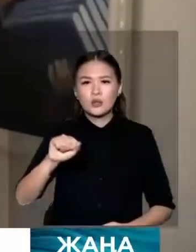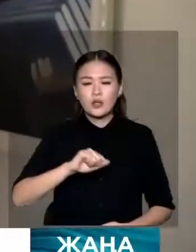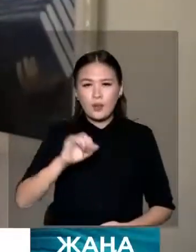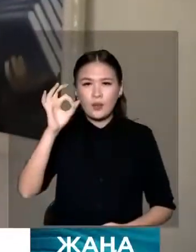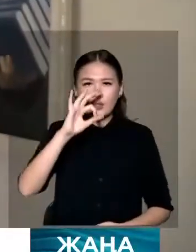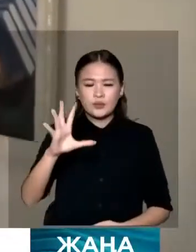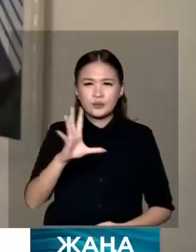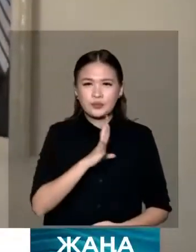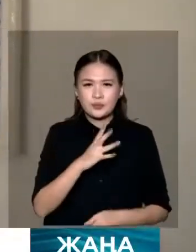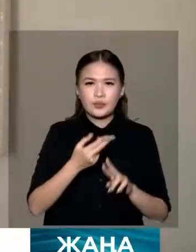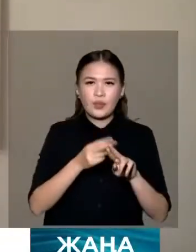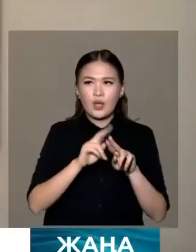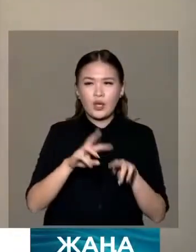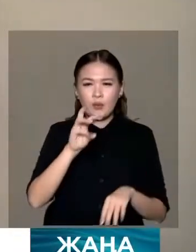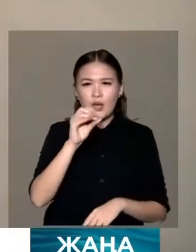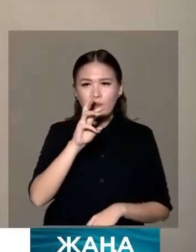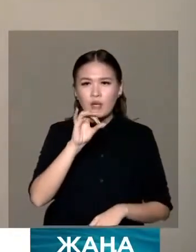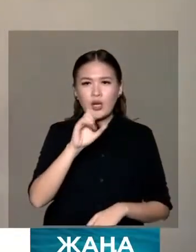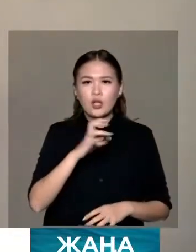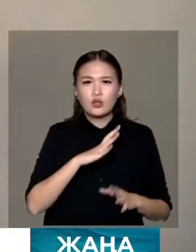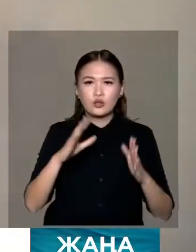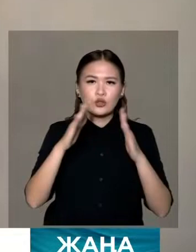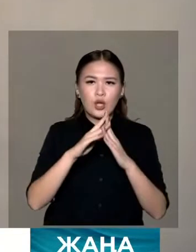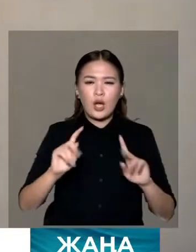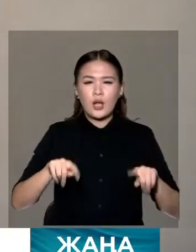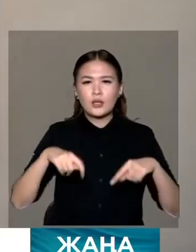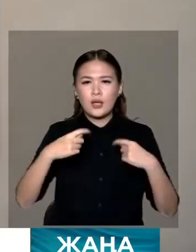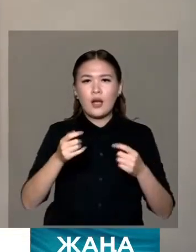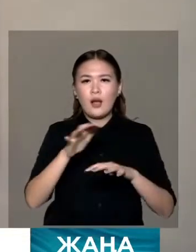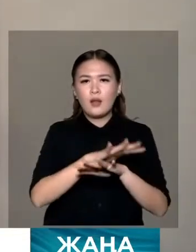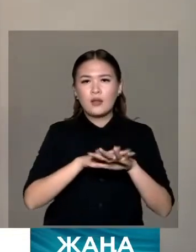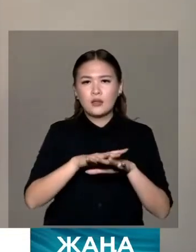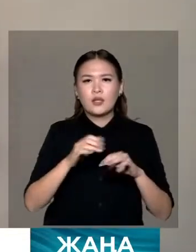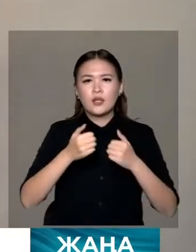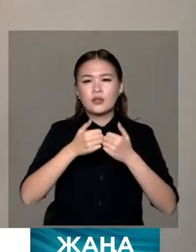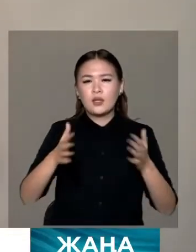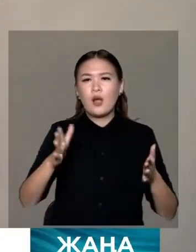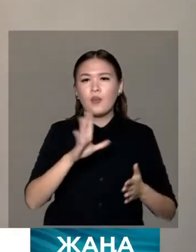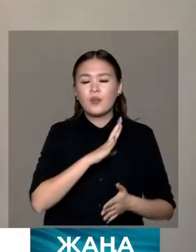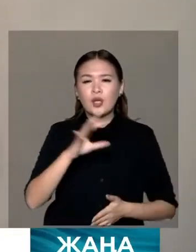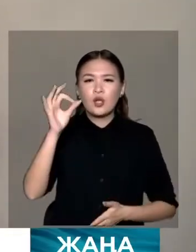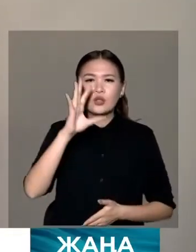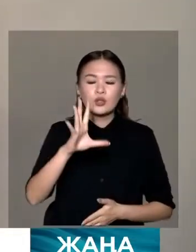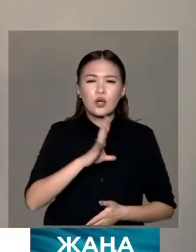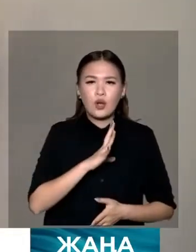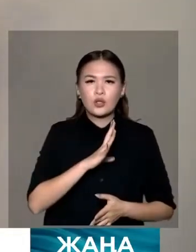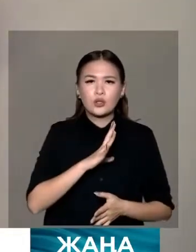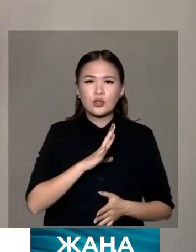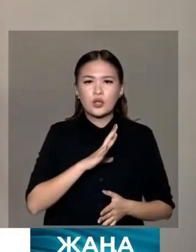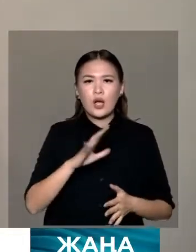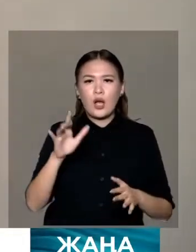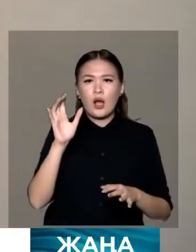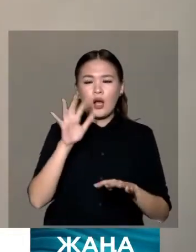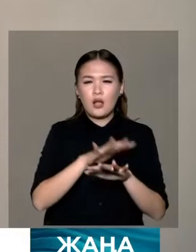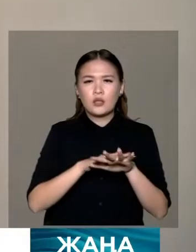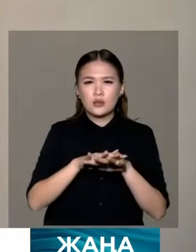жазушының үйі әдеби мемориалды үйге айналып халыққа есігін айқара ашты. Осылайша шераға шаңырағы енді халықтың